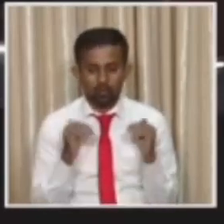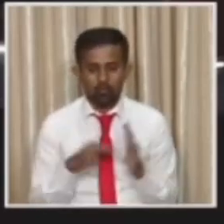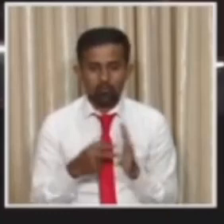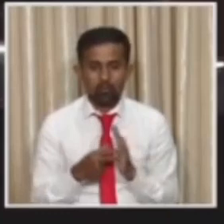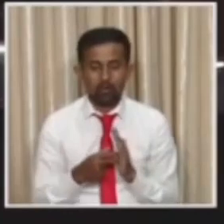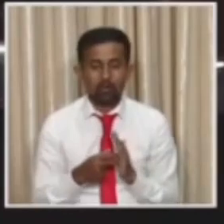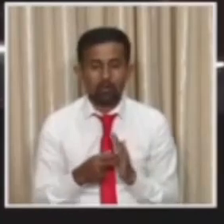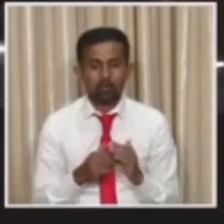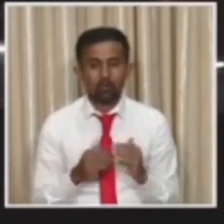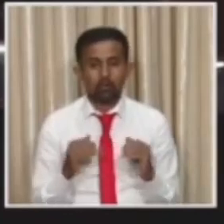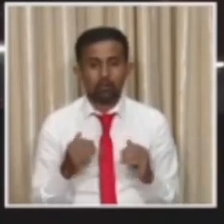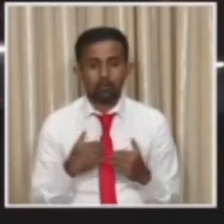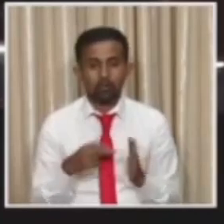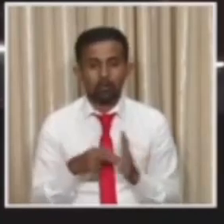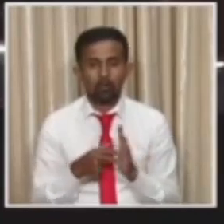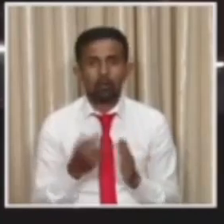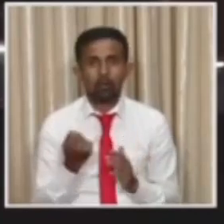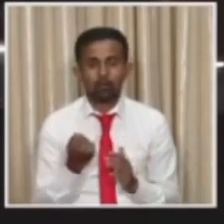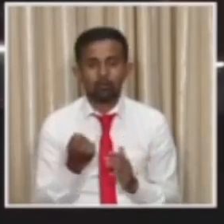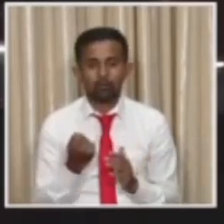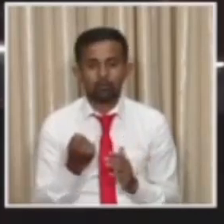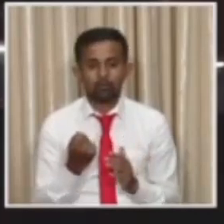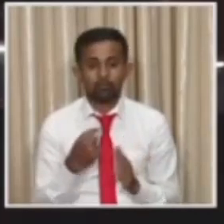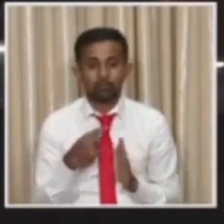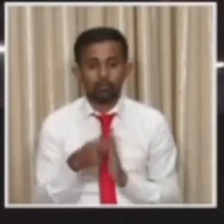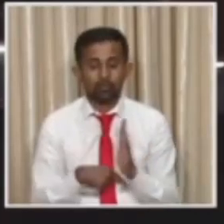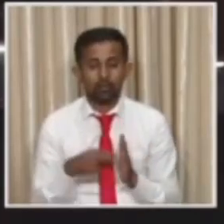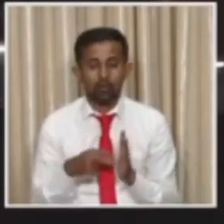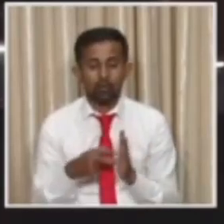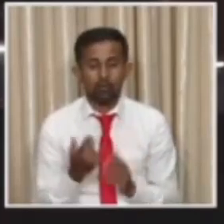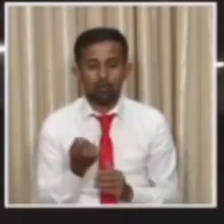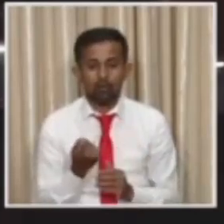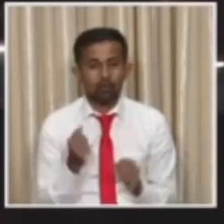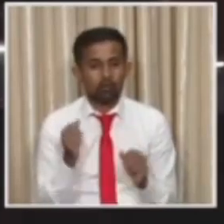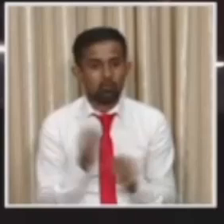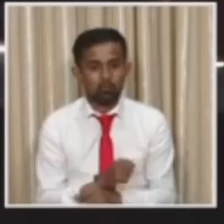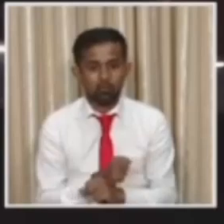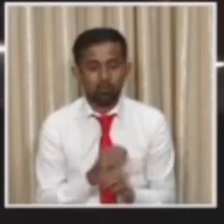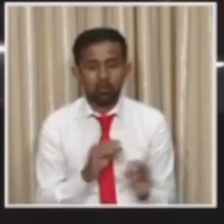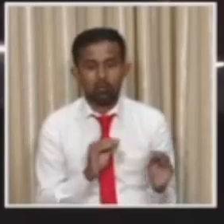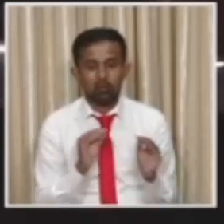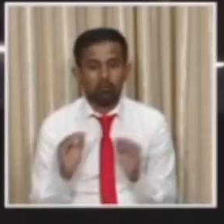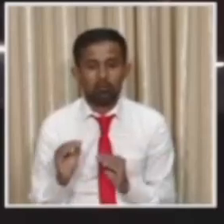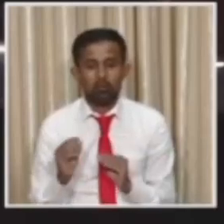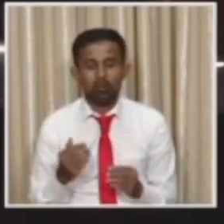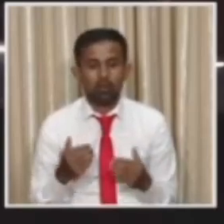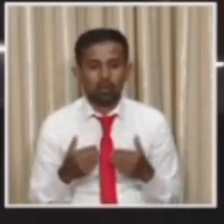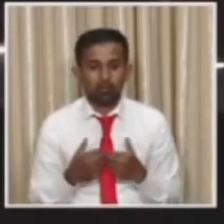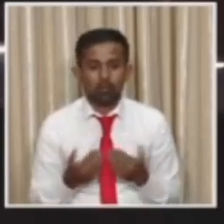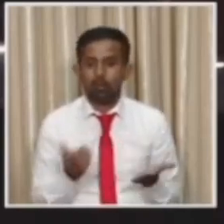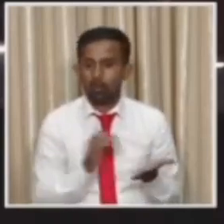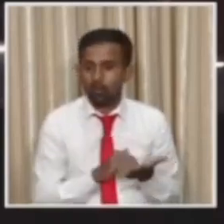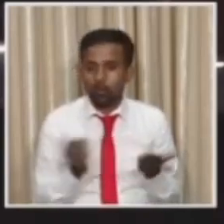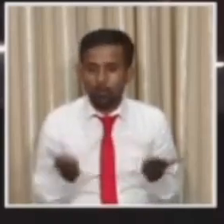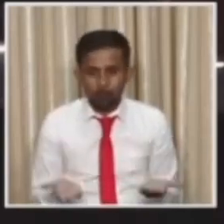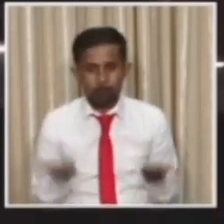බිමට වැටුනම අපේ ආර්ථිකය අපේ ශ්‍රී ලංකාවේ ආර්ථිකය බංකොලොත් තත්ත්වයට පත් වුණාම අපි නැවතත් මේක